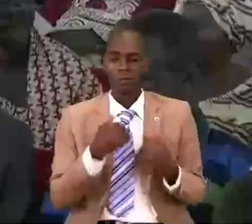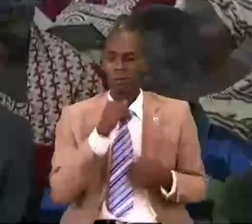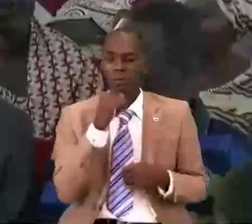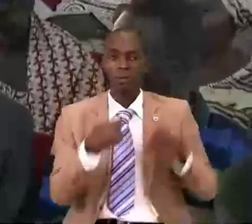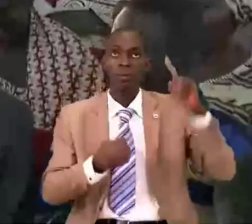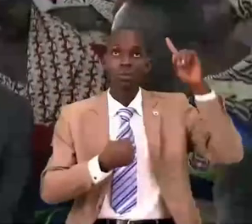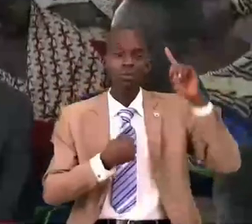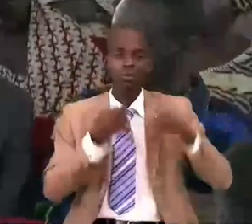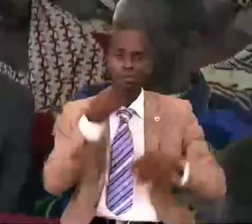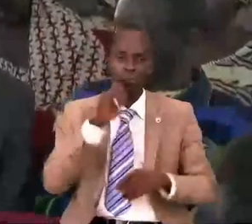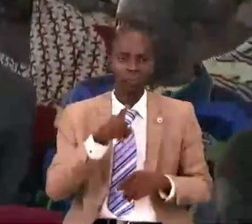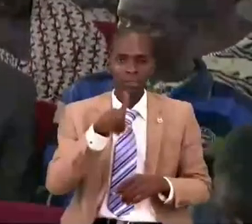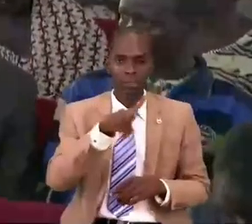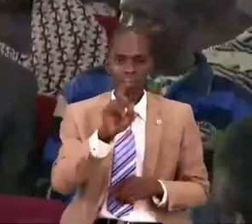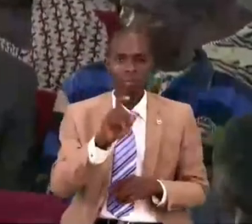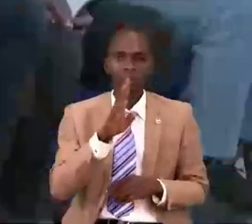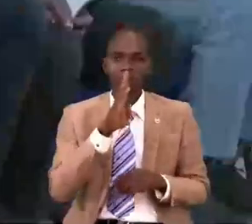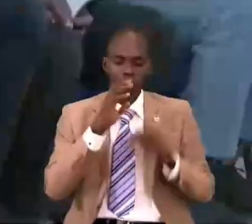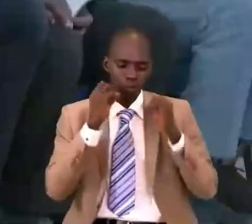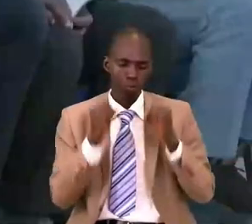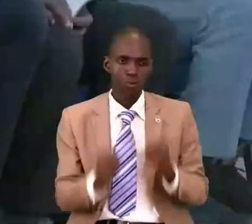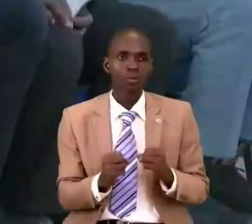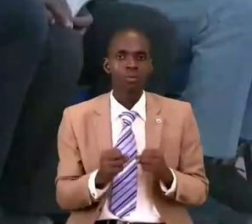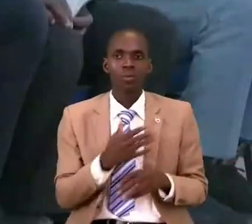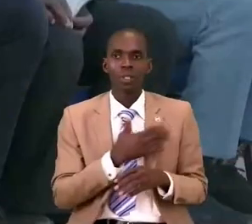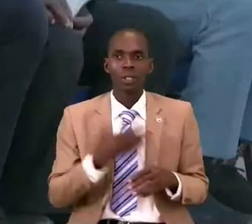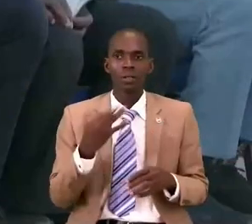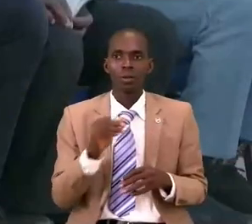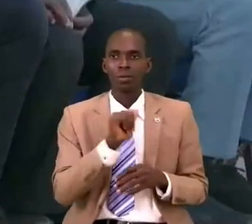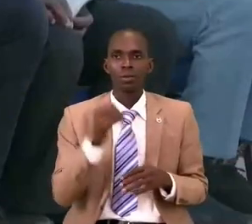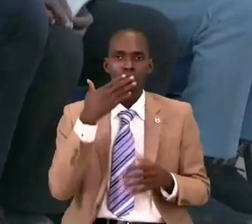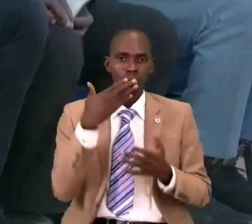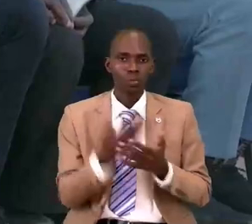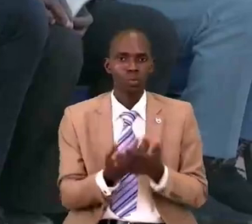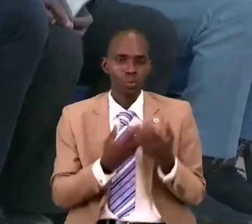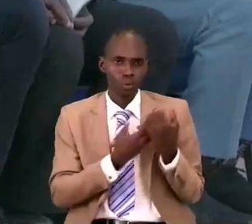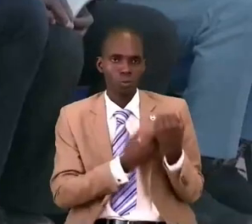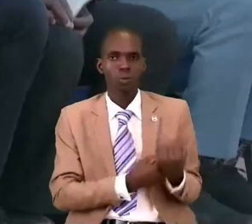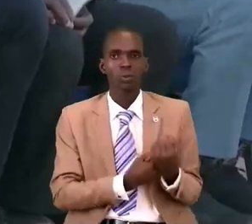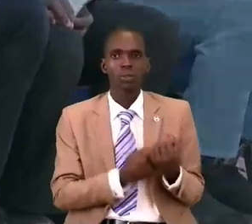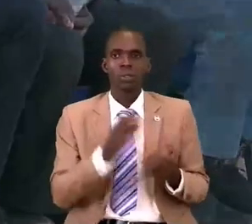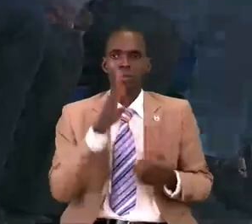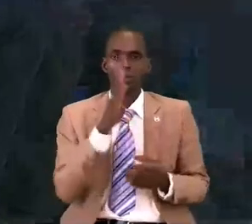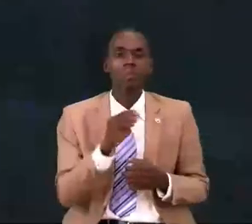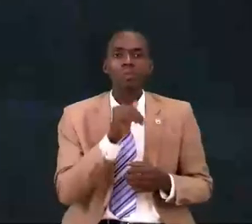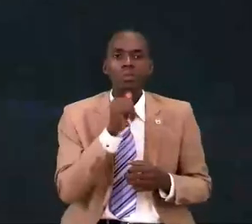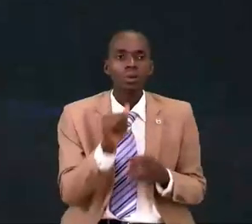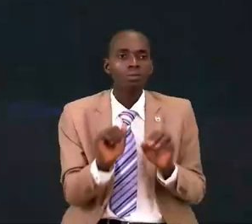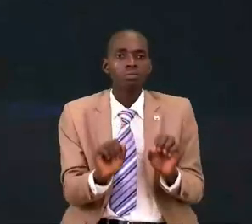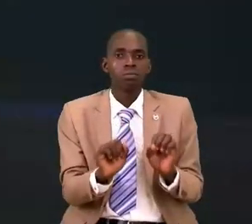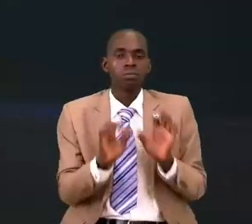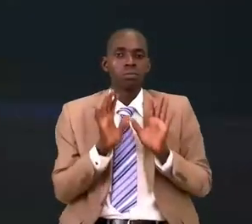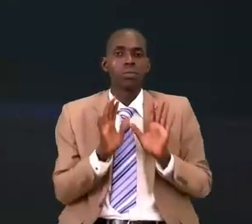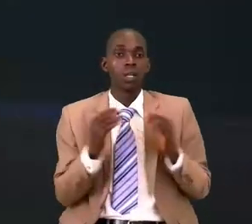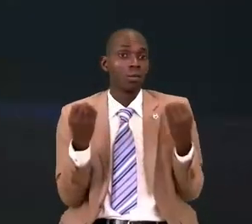courage. Ne t'effraie point et ne t'épouvante pas. car l'Éternel,